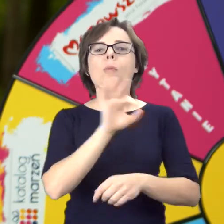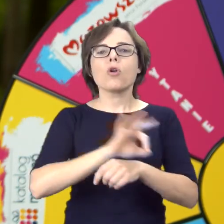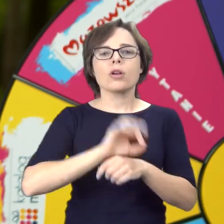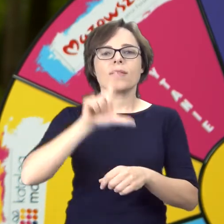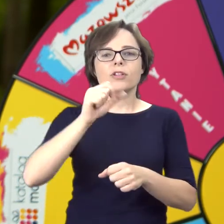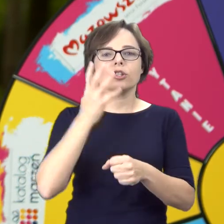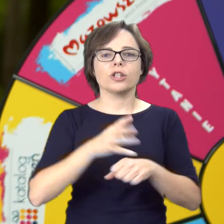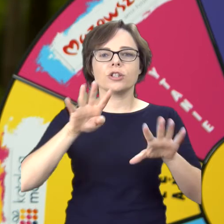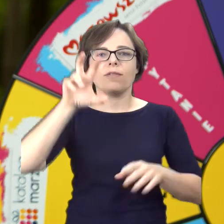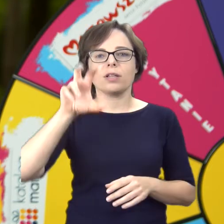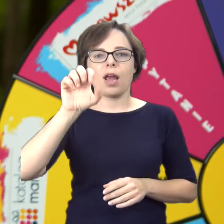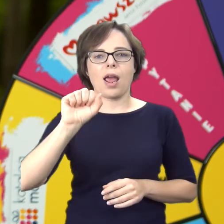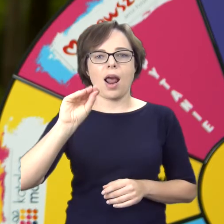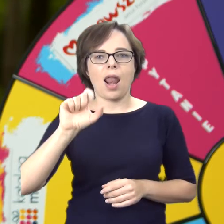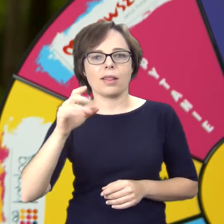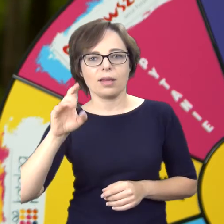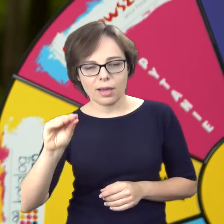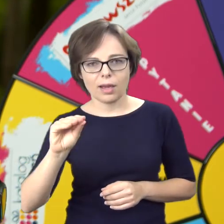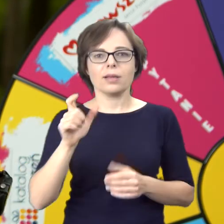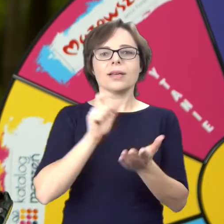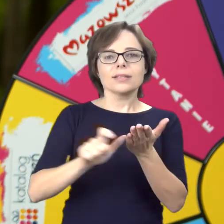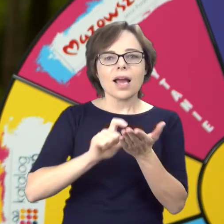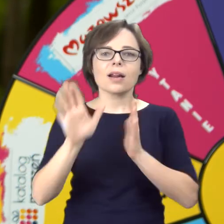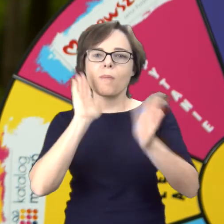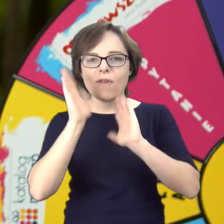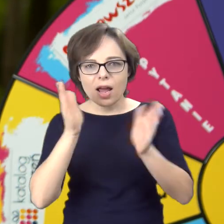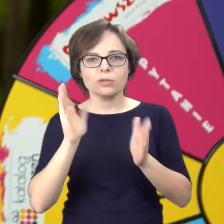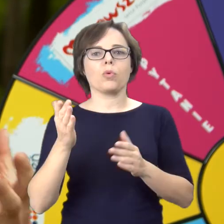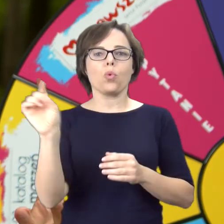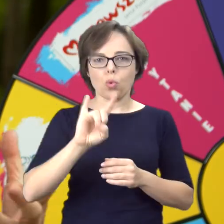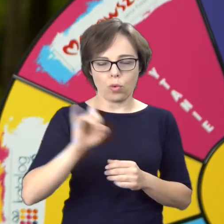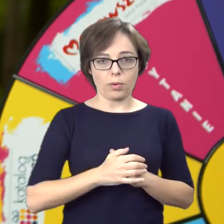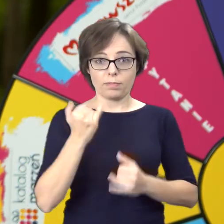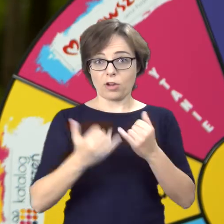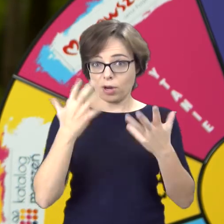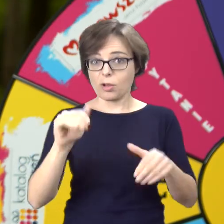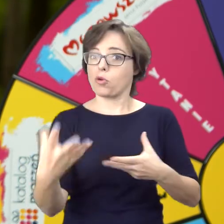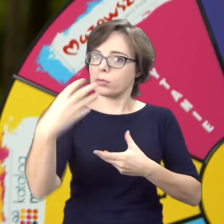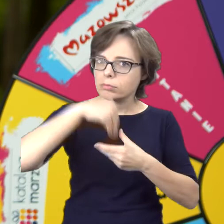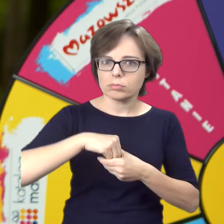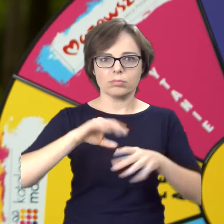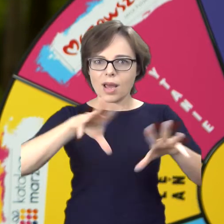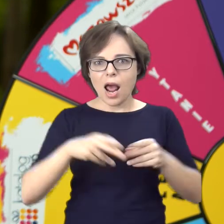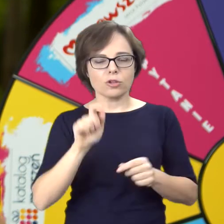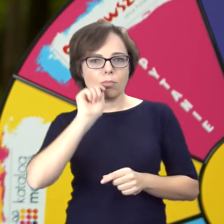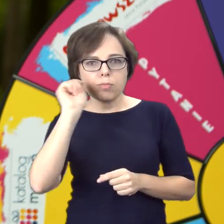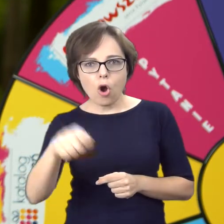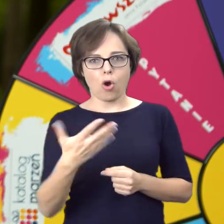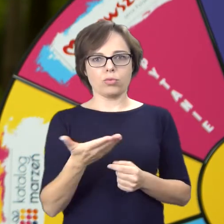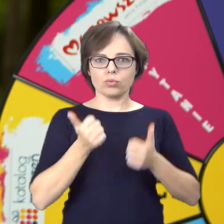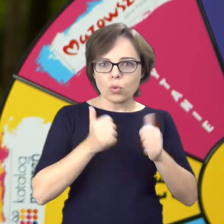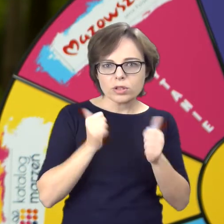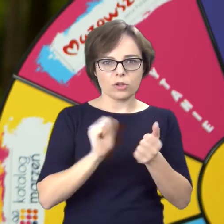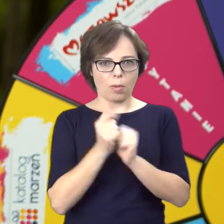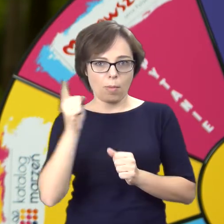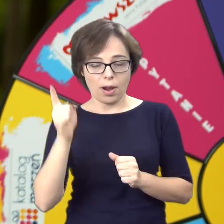Challenge na Facebooku, na Instagramie, również na YouTubie. Jeżeli chcecie, możecie się do mnie dołączyć, pojechać ze mną w świat, czy turystycznie, czy na maraton. Do końca roku